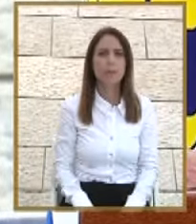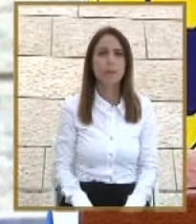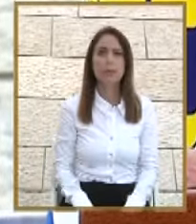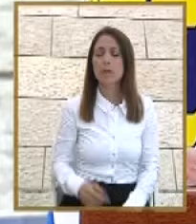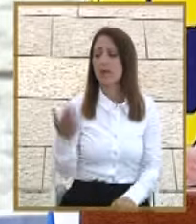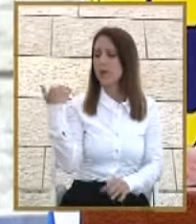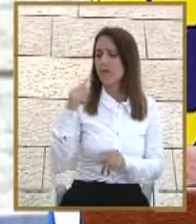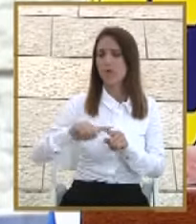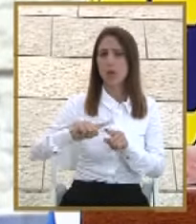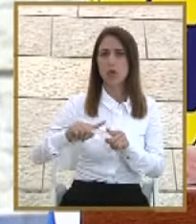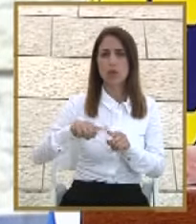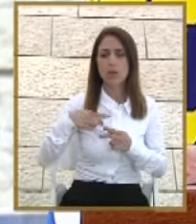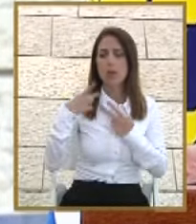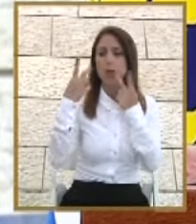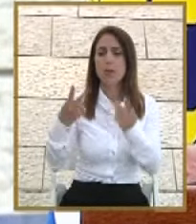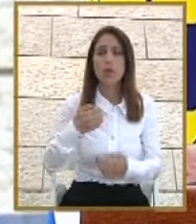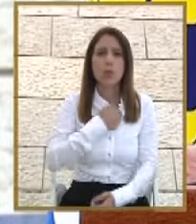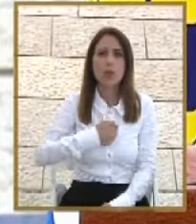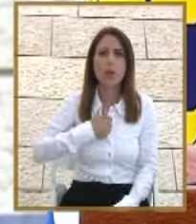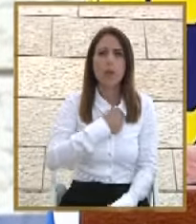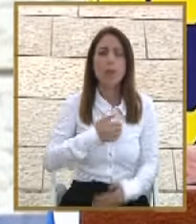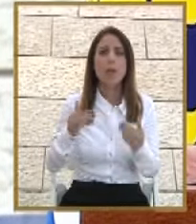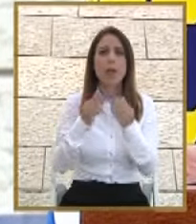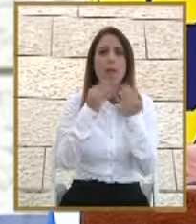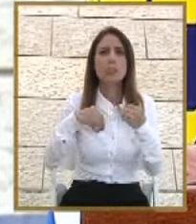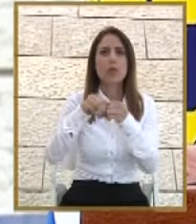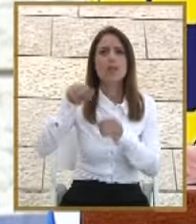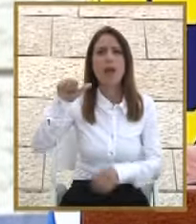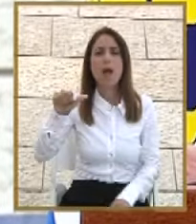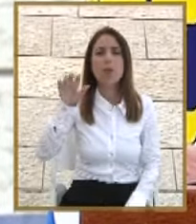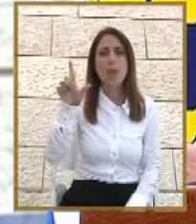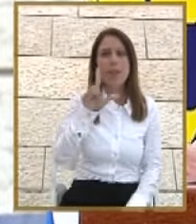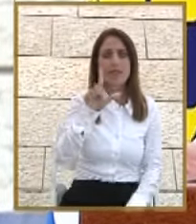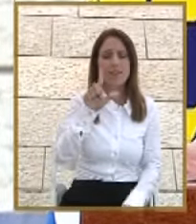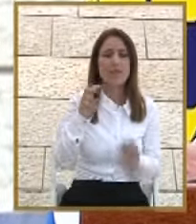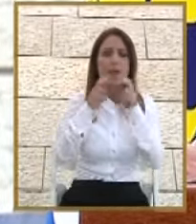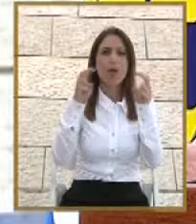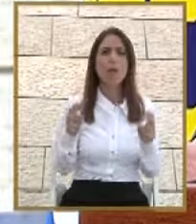לפני כמה חודשים קיימתי ביקור תנחומים בבית משפחת אבו לטיף בעיר רעת.